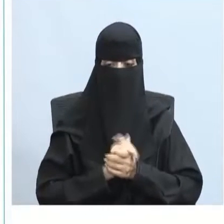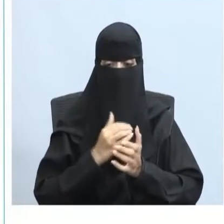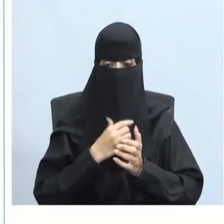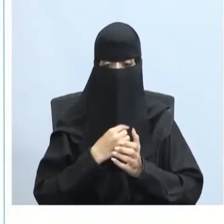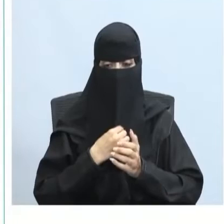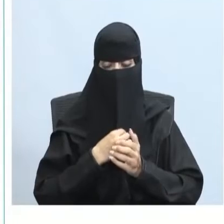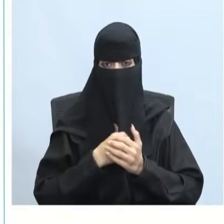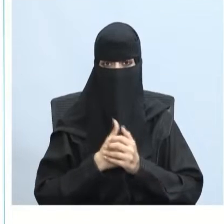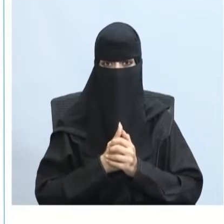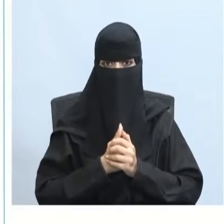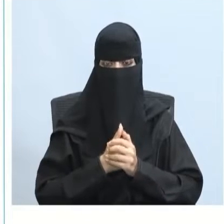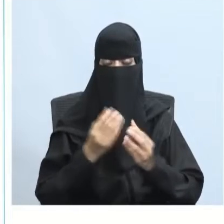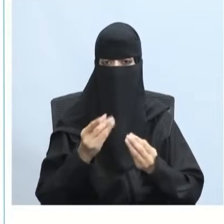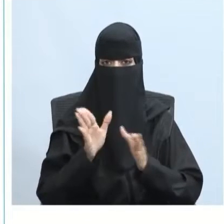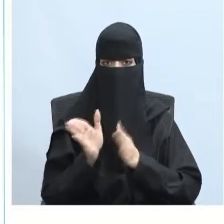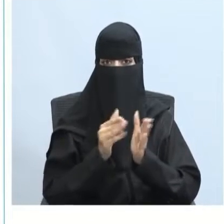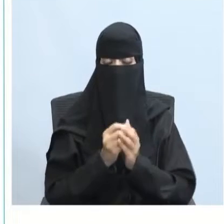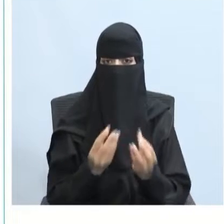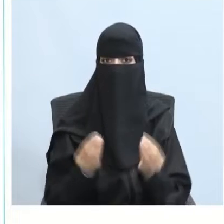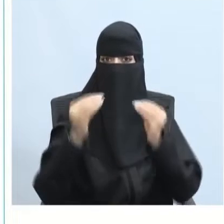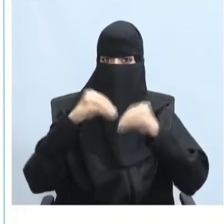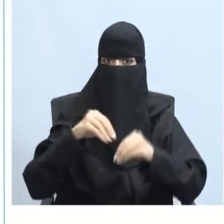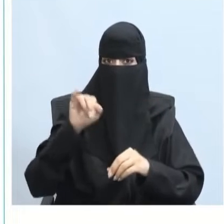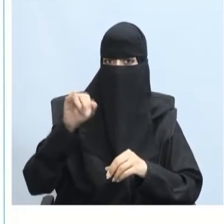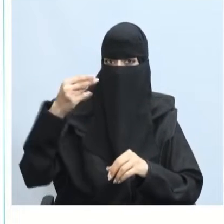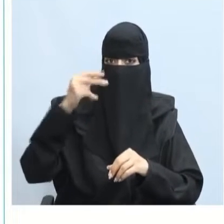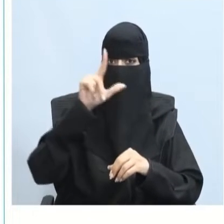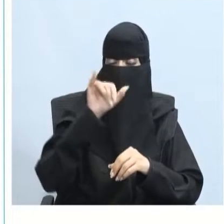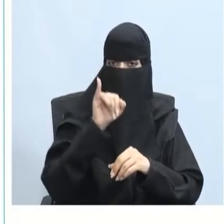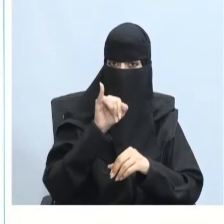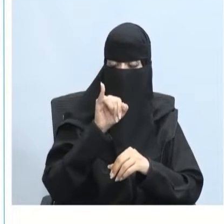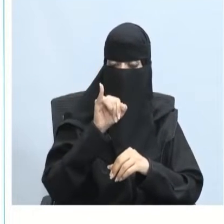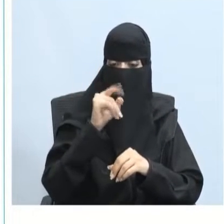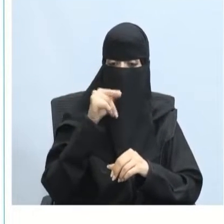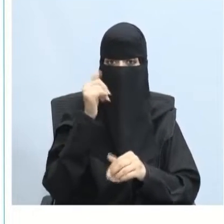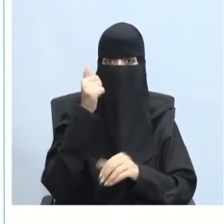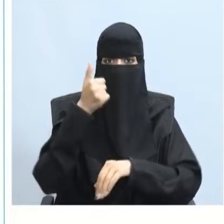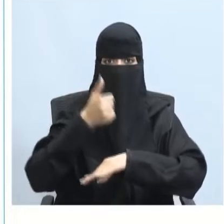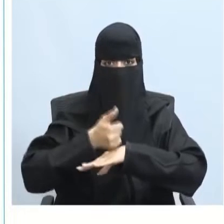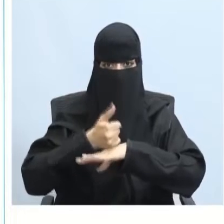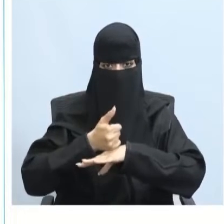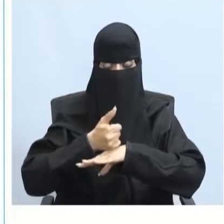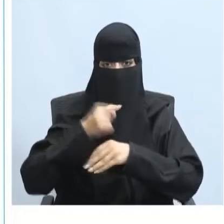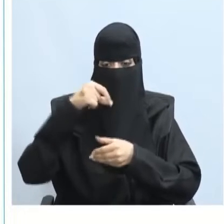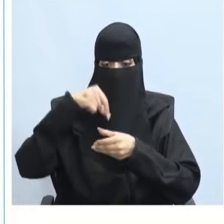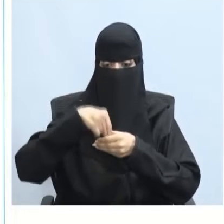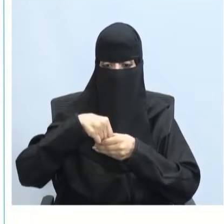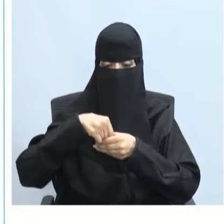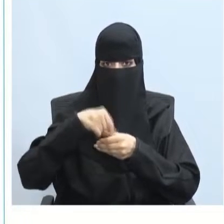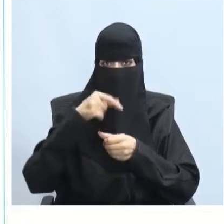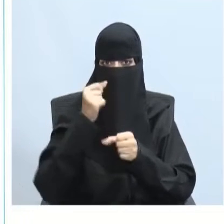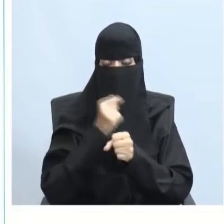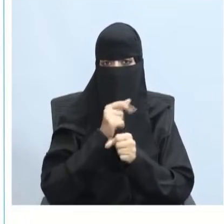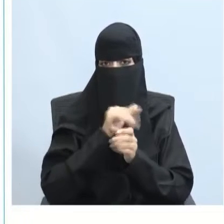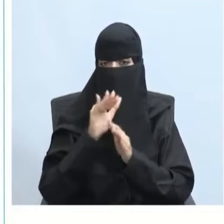الادوار اضافه معلم رئيس في تطبيق جانتو بروجكت معلم